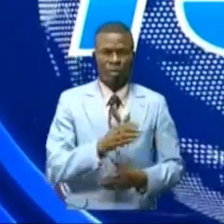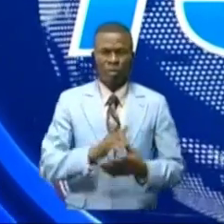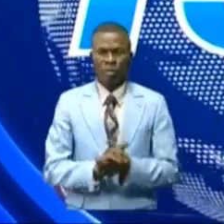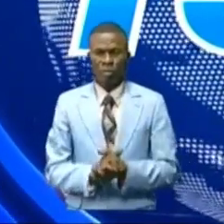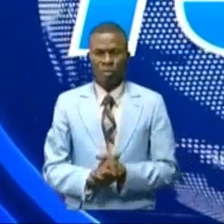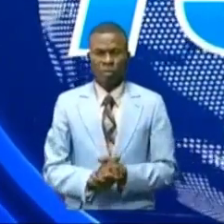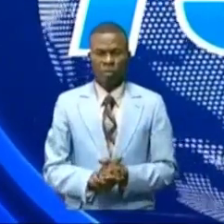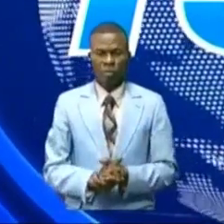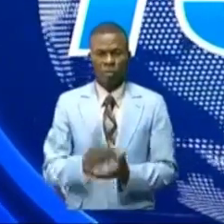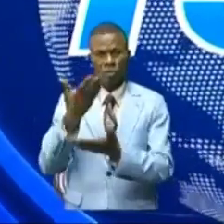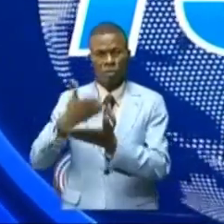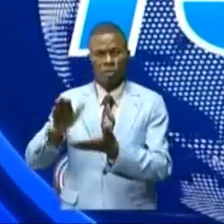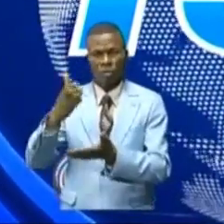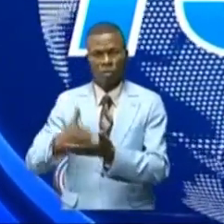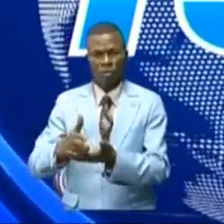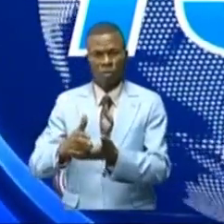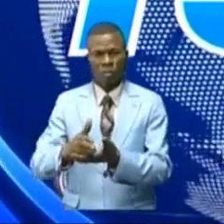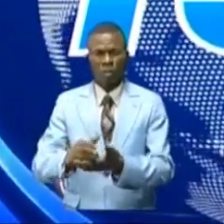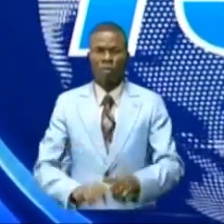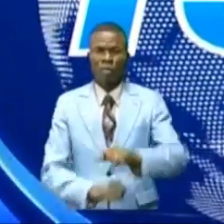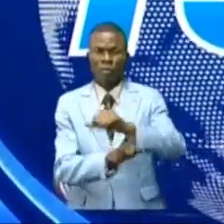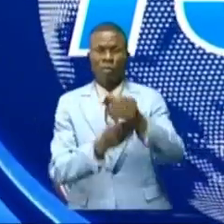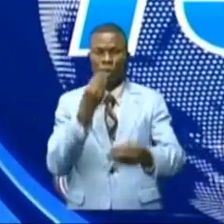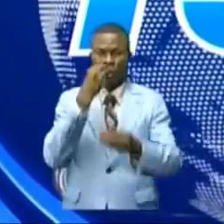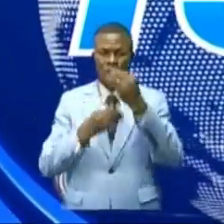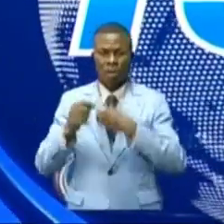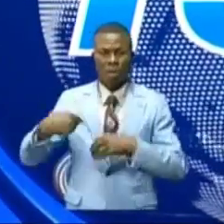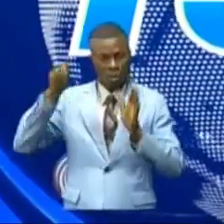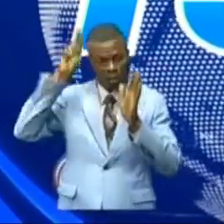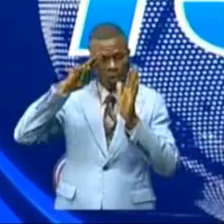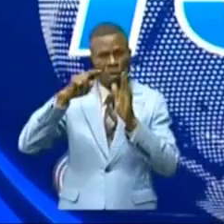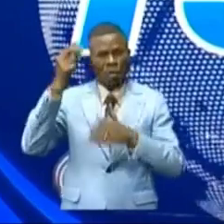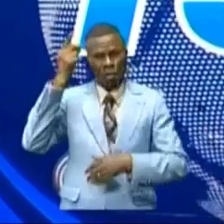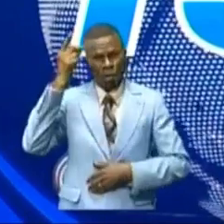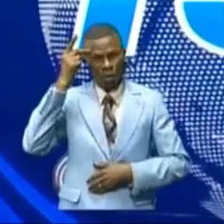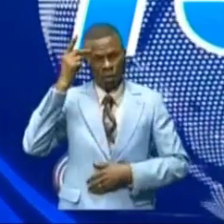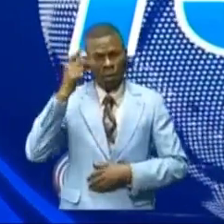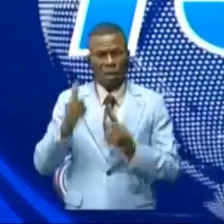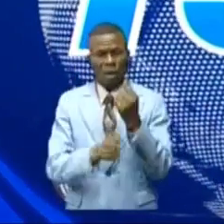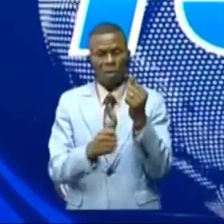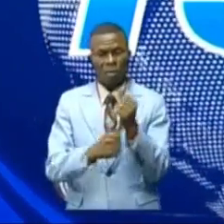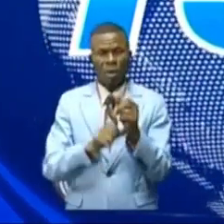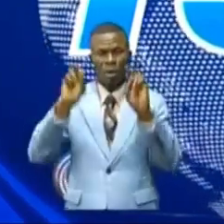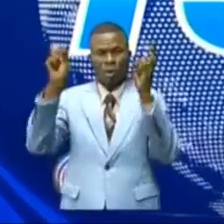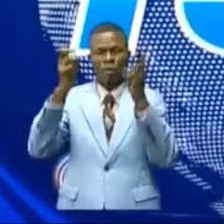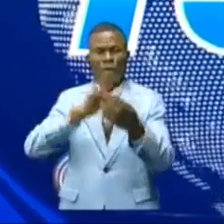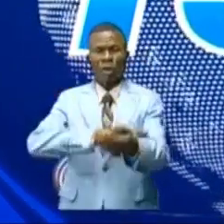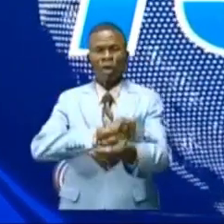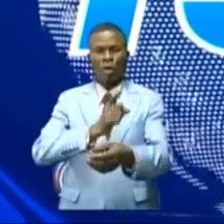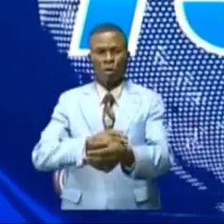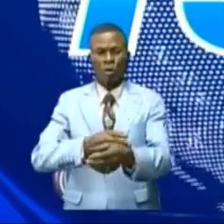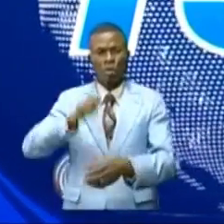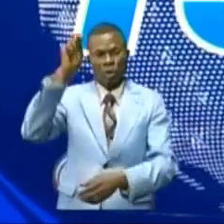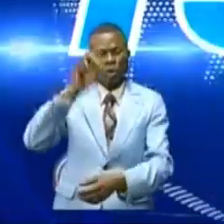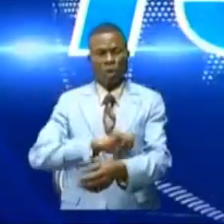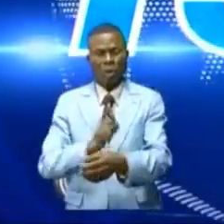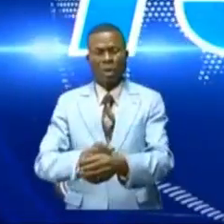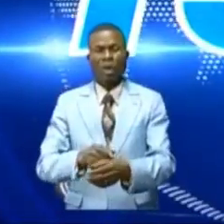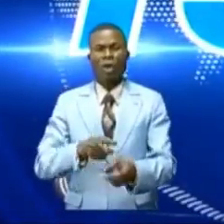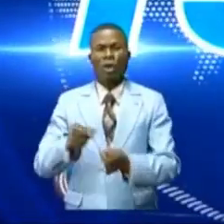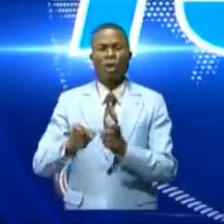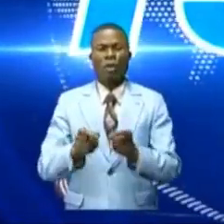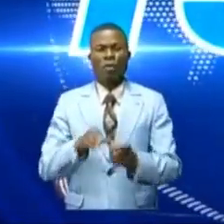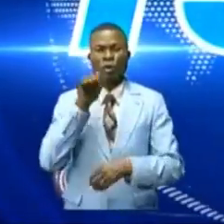Fin de distribution de l'assistance humanitaire du gouvernement central au sinistré de Goma dans le Nord Kivu. C'est le directeur